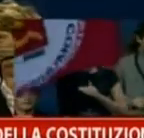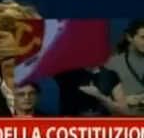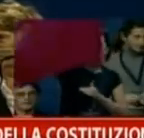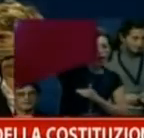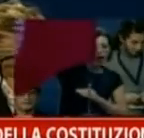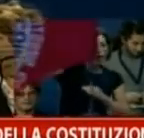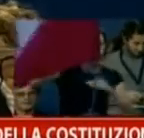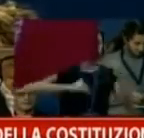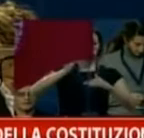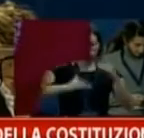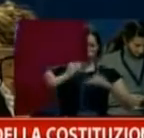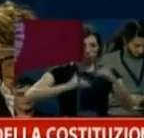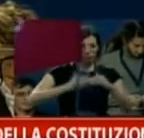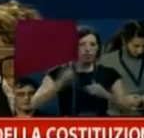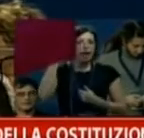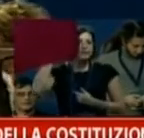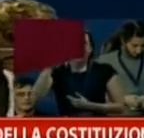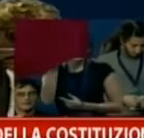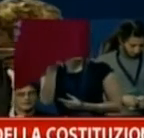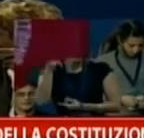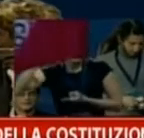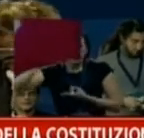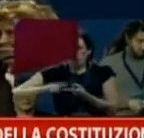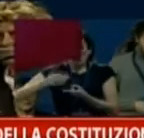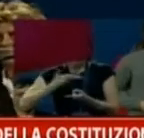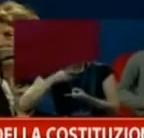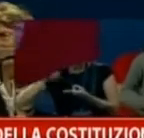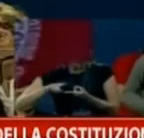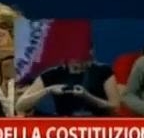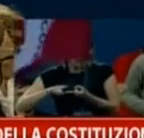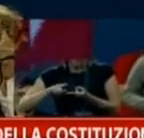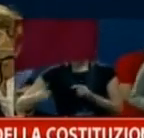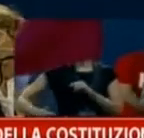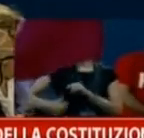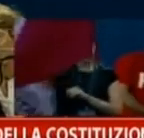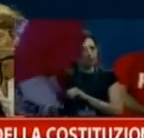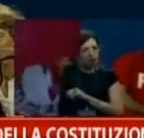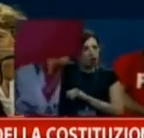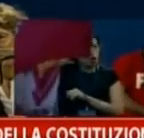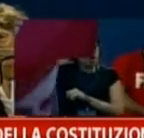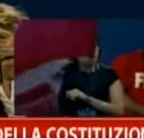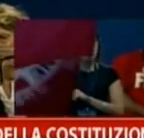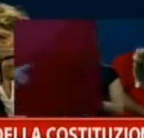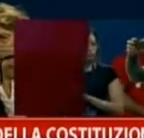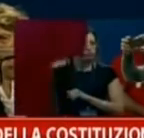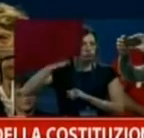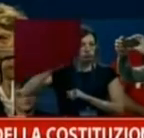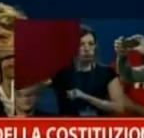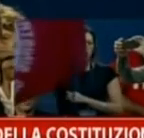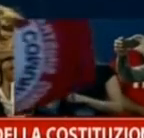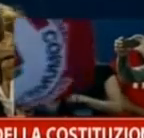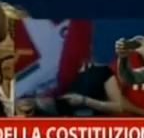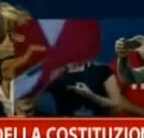le risorse sono scarse, prima si affrontano i problemi e si soddisfano nei limiti del possibile